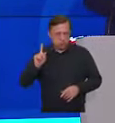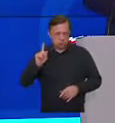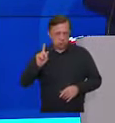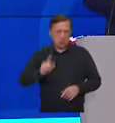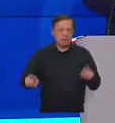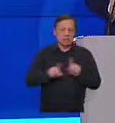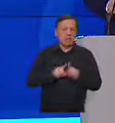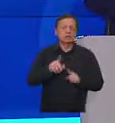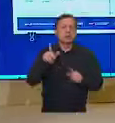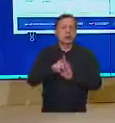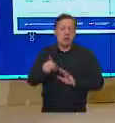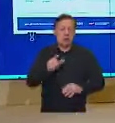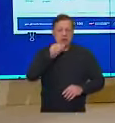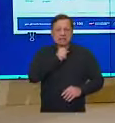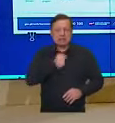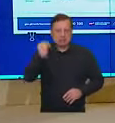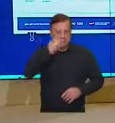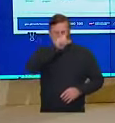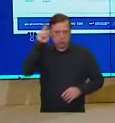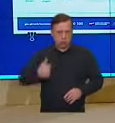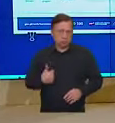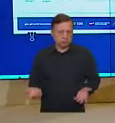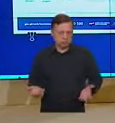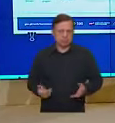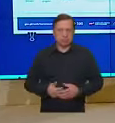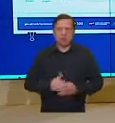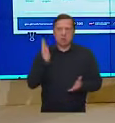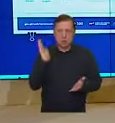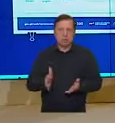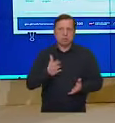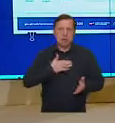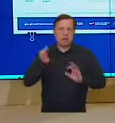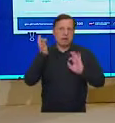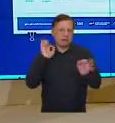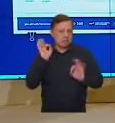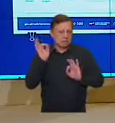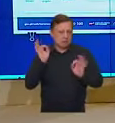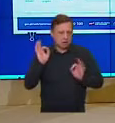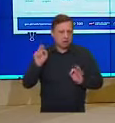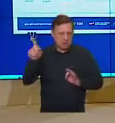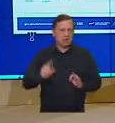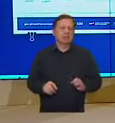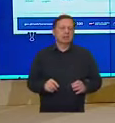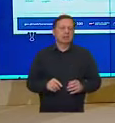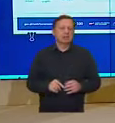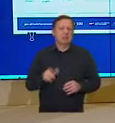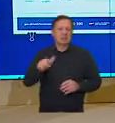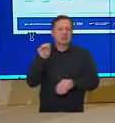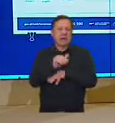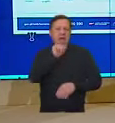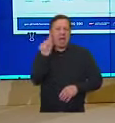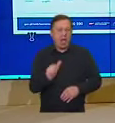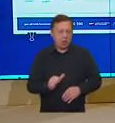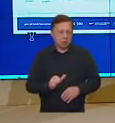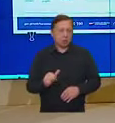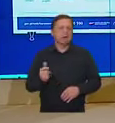szczególności dla osób starszych, w szczególności dla seniorów. Mamy już spływające coraz szerzej dane statystyczne z zachodniej Europy